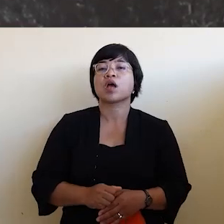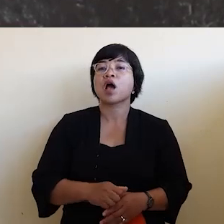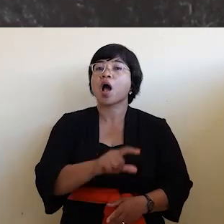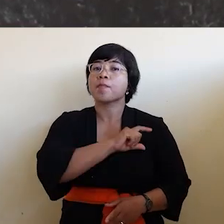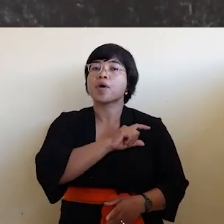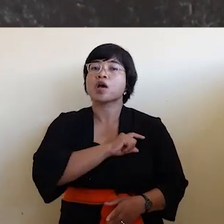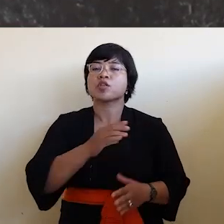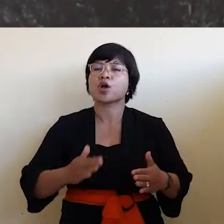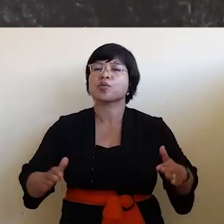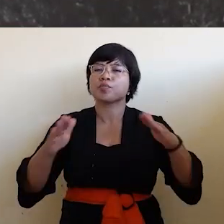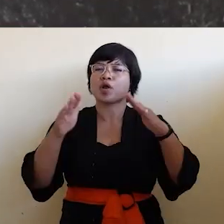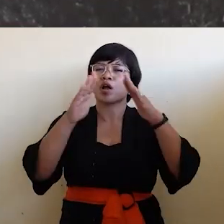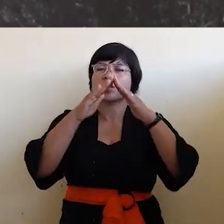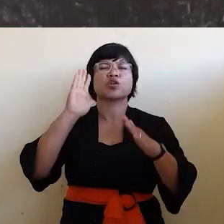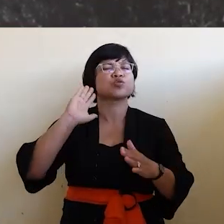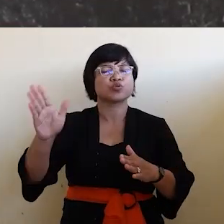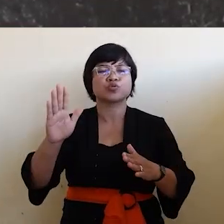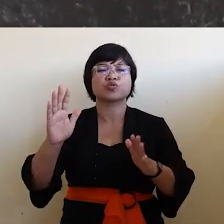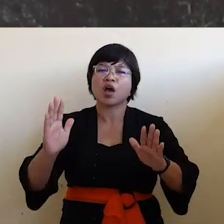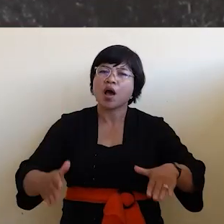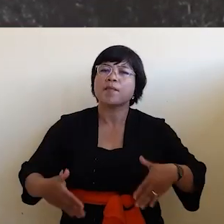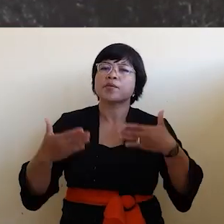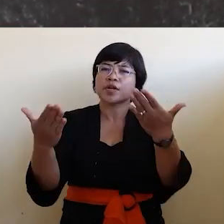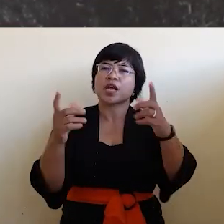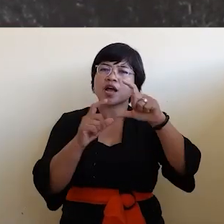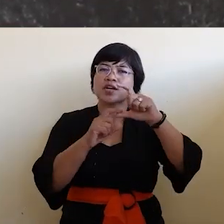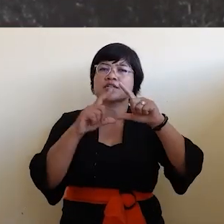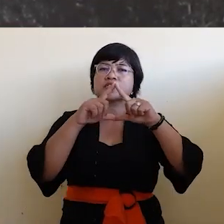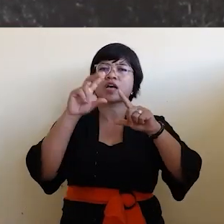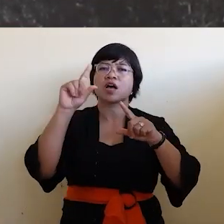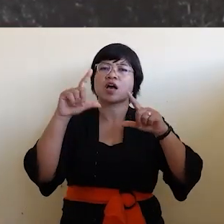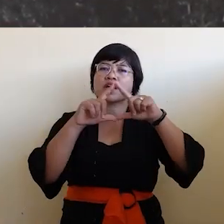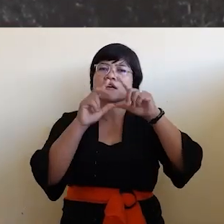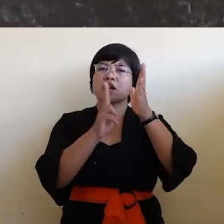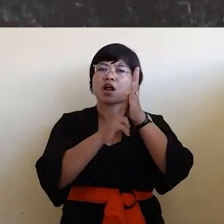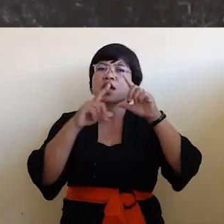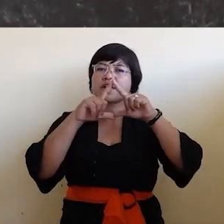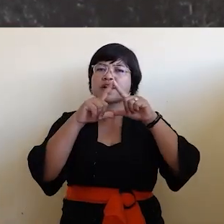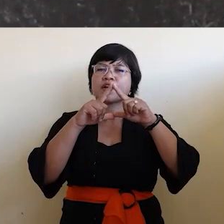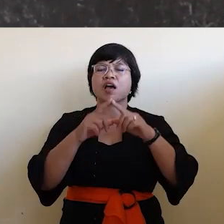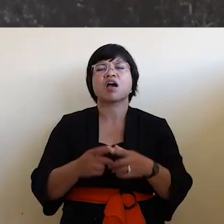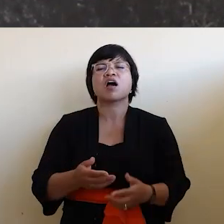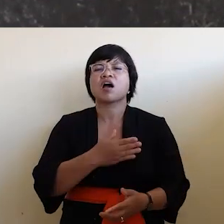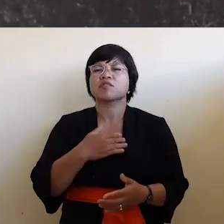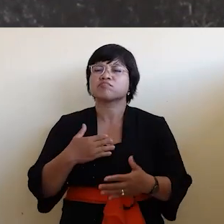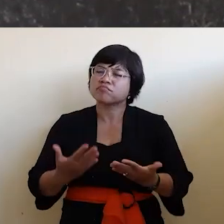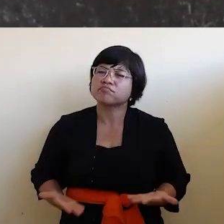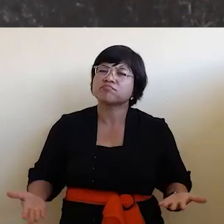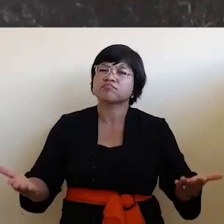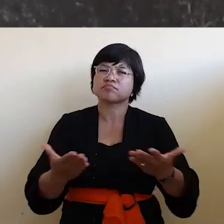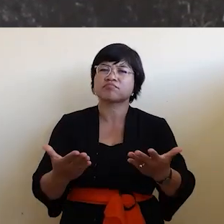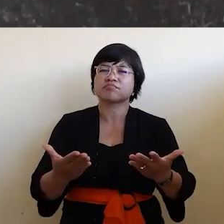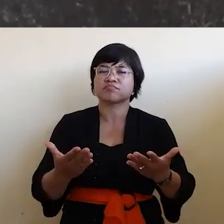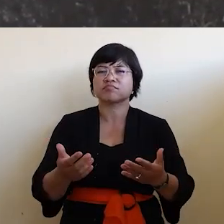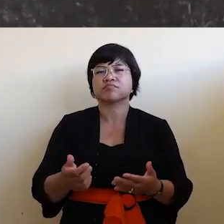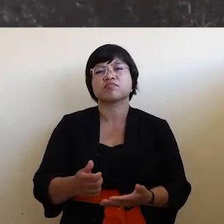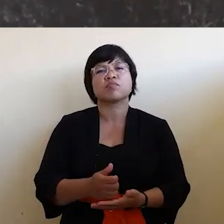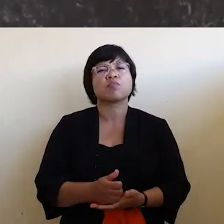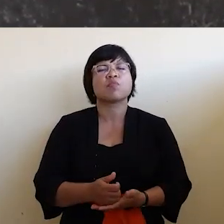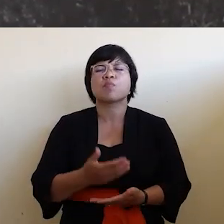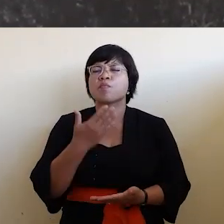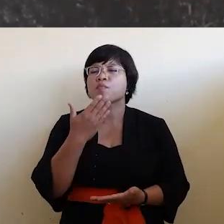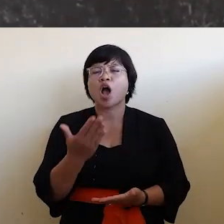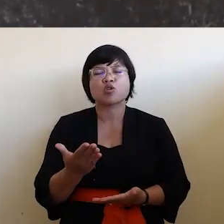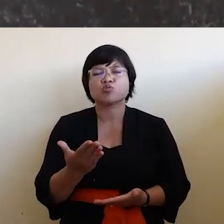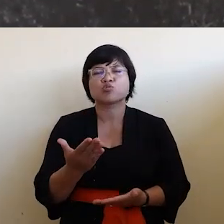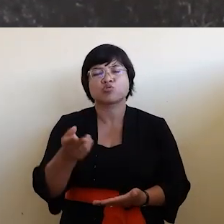Kementerian Agama Kabupaten Bangli yang telah menyediakan sarana-prasarana,